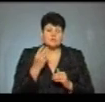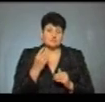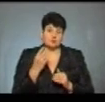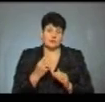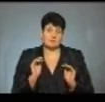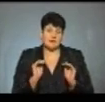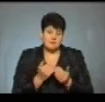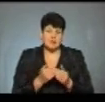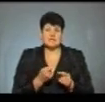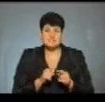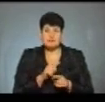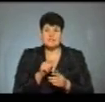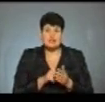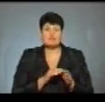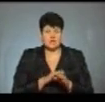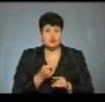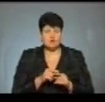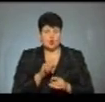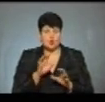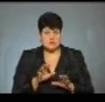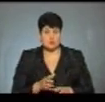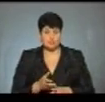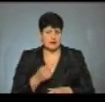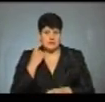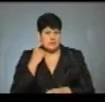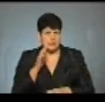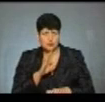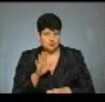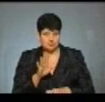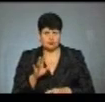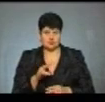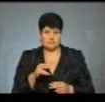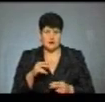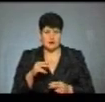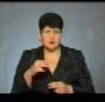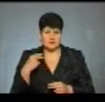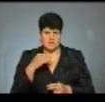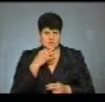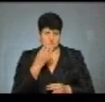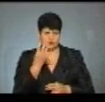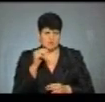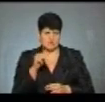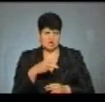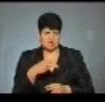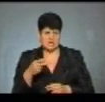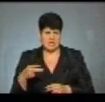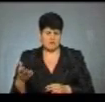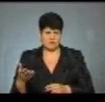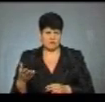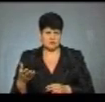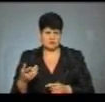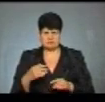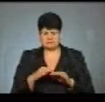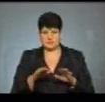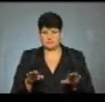у виконанні цього закону, як думаєте? Чесно, не чув, що президент сказав про 4000 євро. Ну, от, на рівному місці маніпуляція